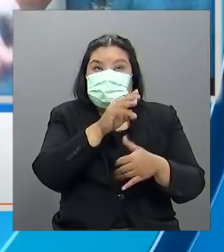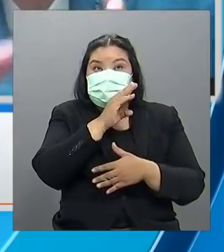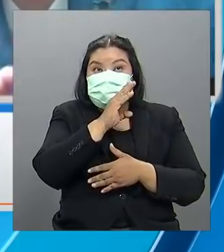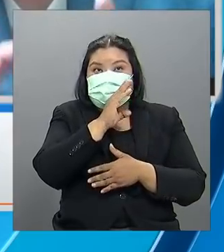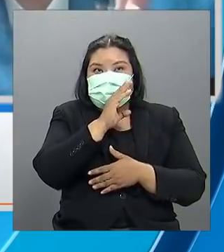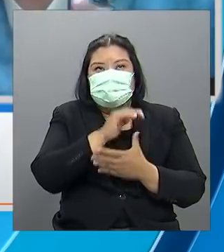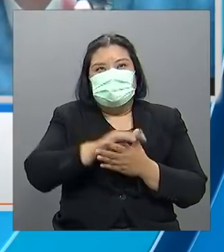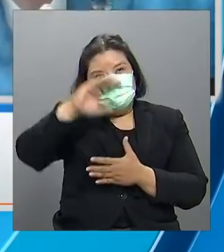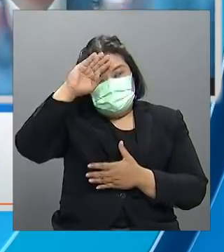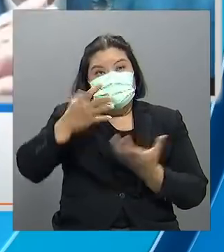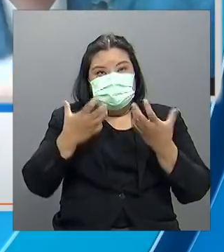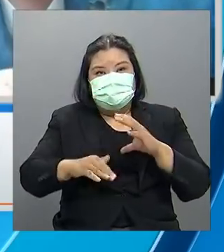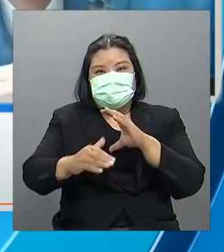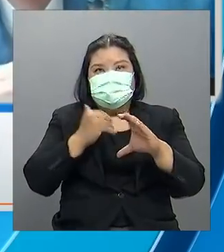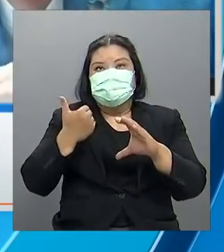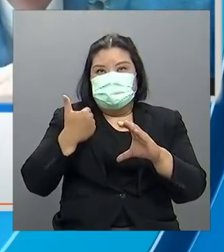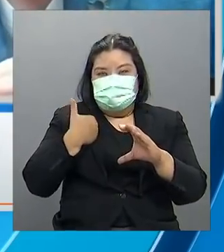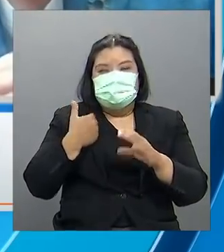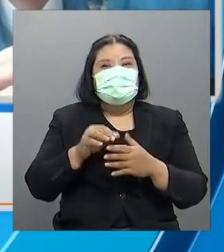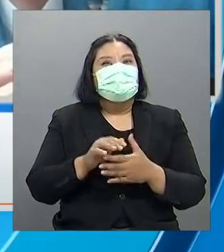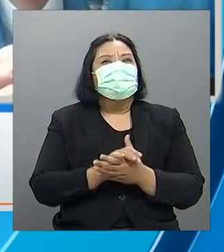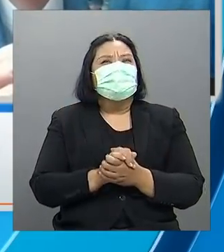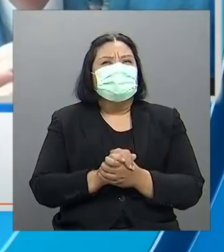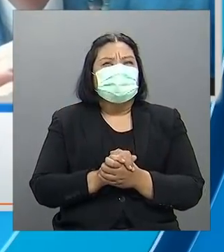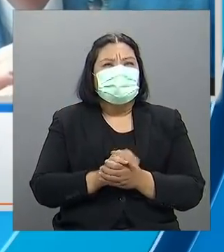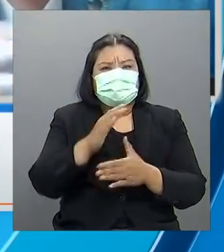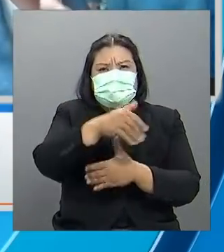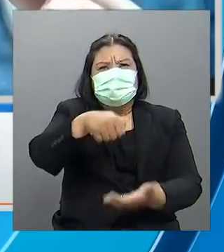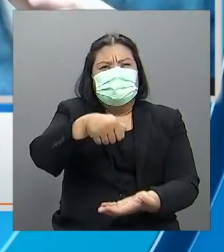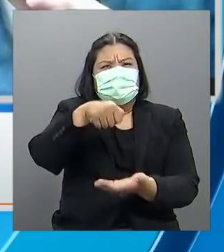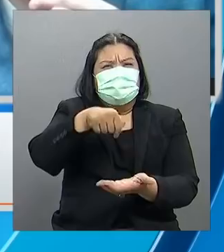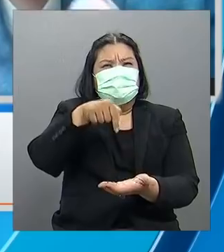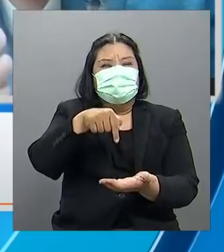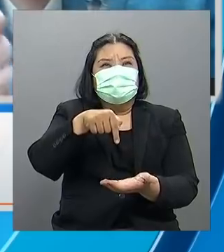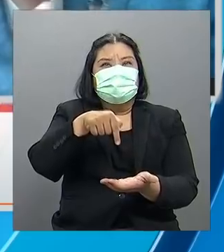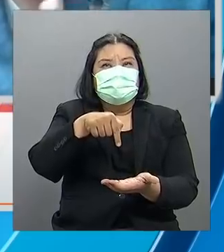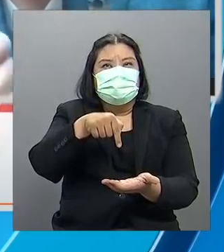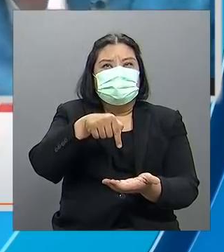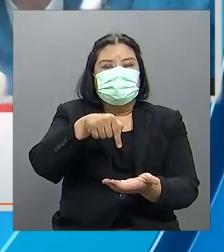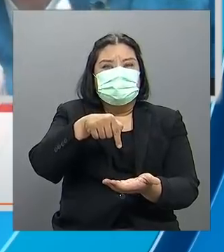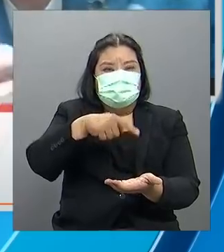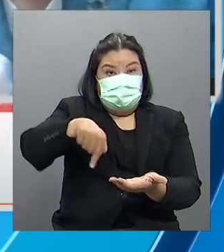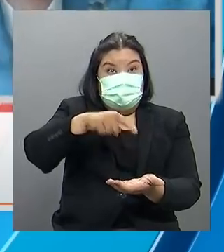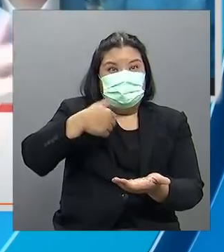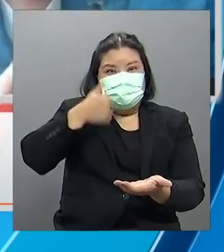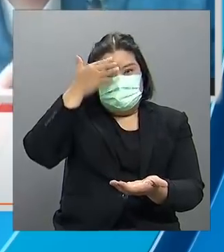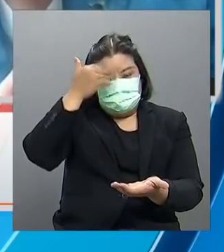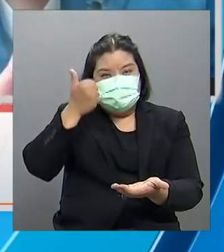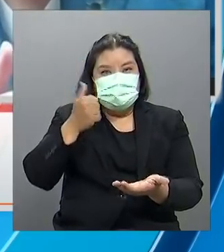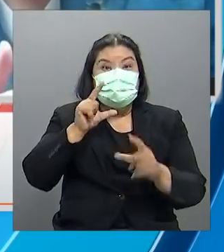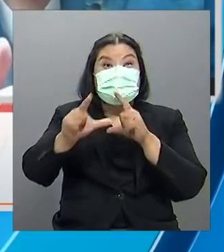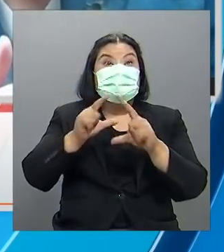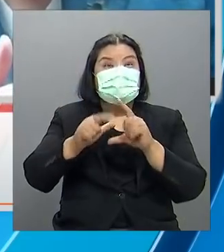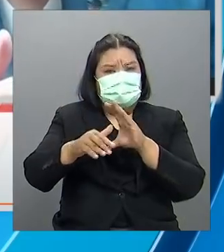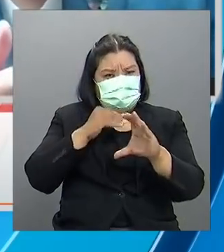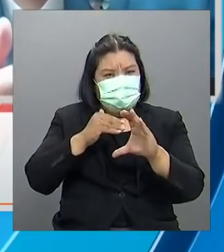Line Official อย่างง่ายชื่อว่ากล่องรอดตายเนี่ยแหละครับเพราะว่าทุกคนก็สามารถที่จะเล่นไลน์กันได้อย่างคล่องแคล่วอยู่แล้วในปัจจุบัน